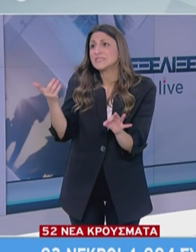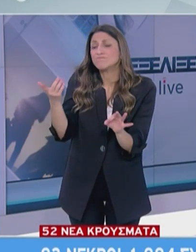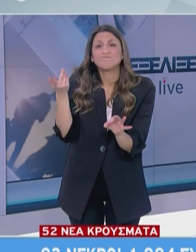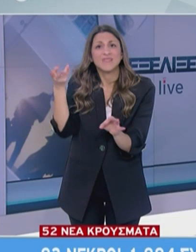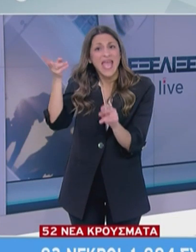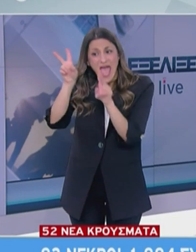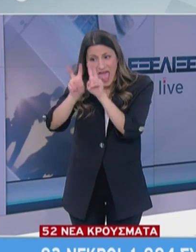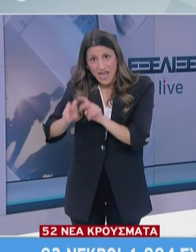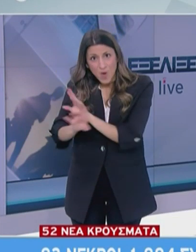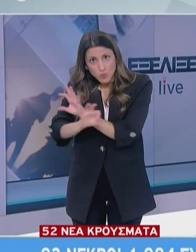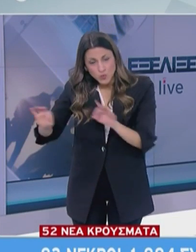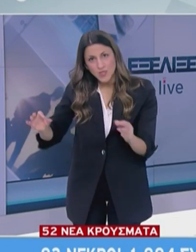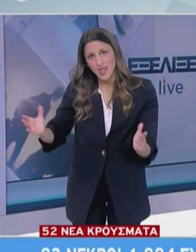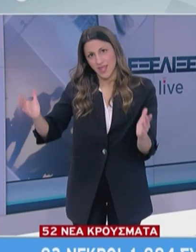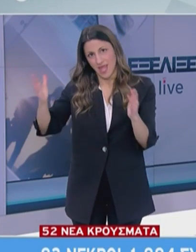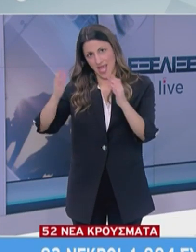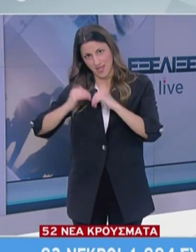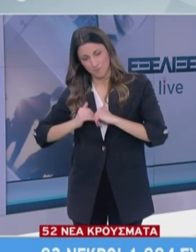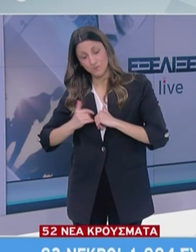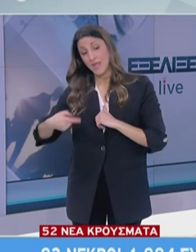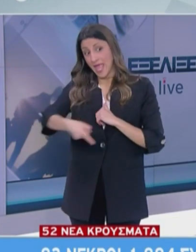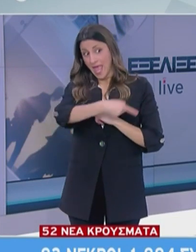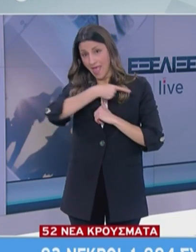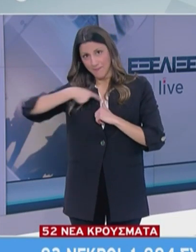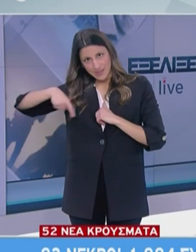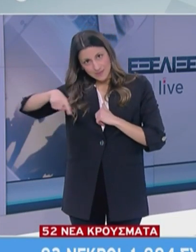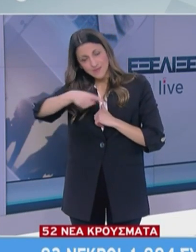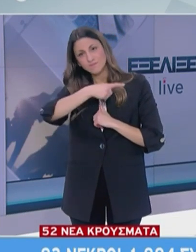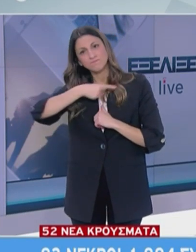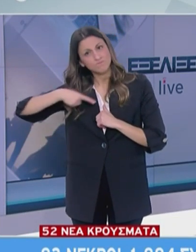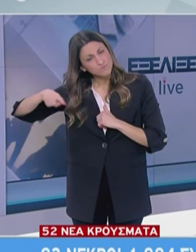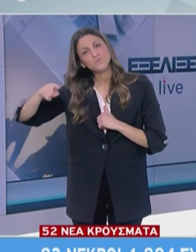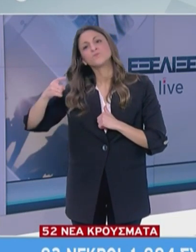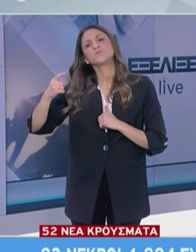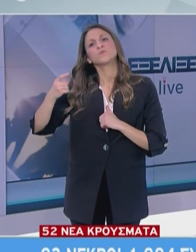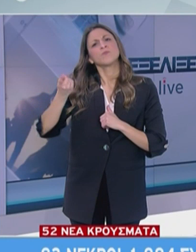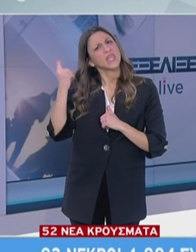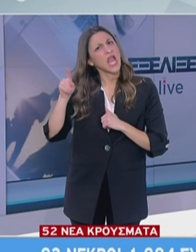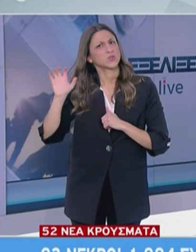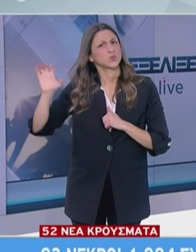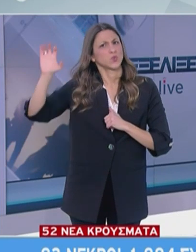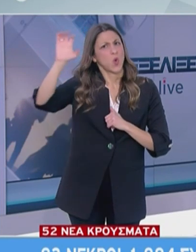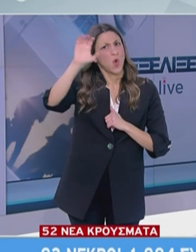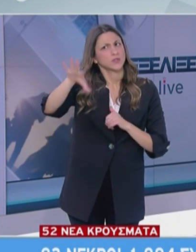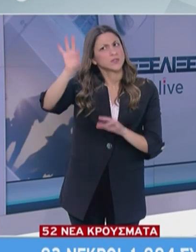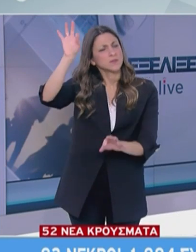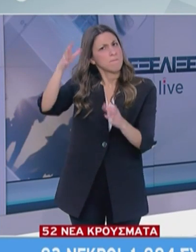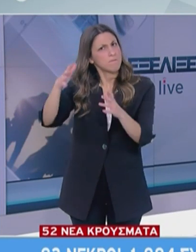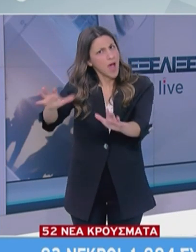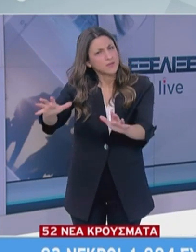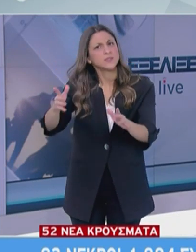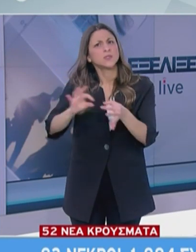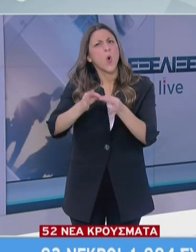οι οποίες τρέχουν αυτή τη στιγμή σε όλο τον κόσμο. Επιλέξαμε εμείς, όπως και πολλά άλλα κράτη, αλλά και πολύ μεγάλοι